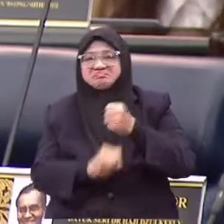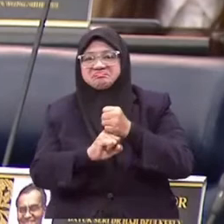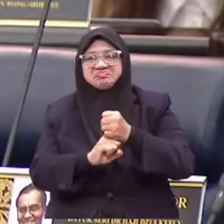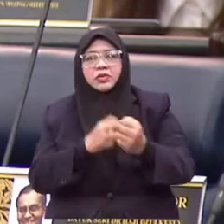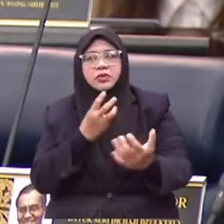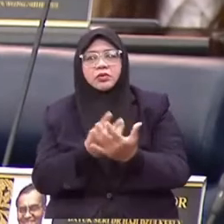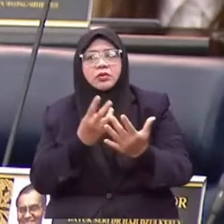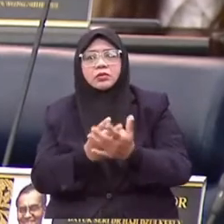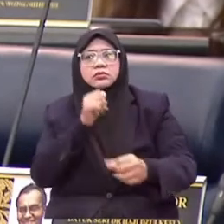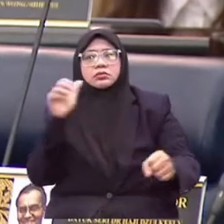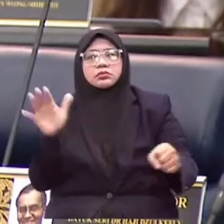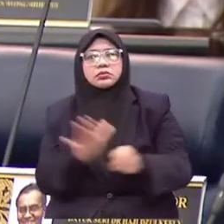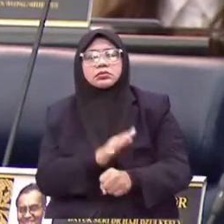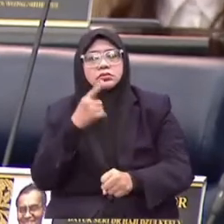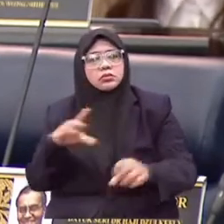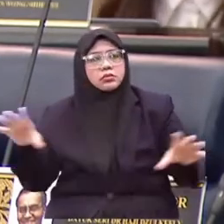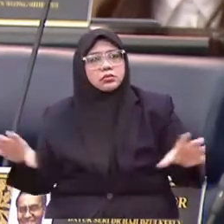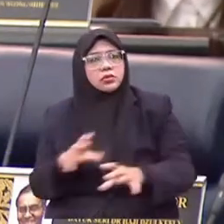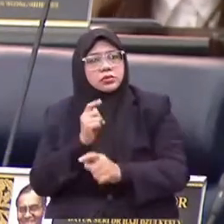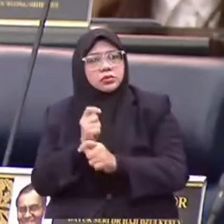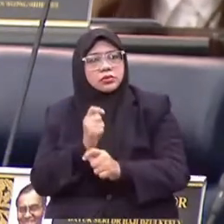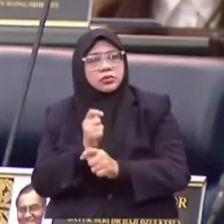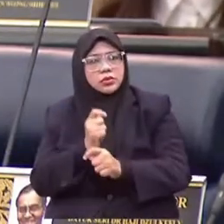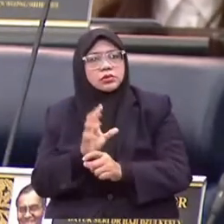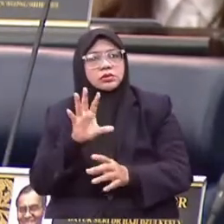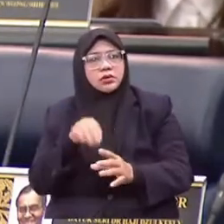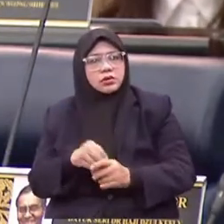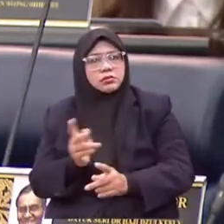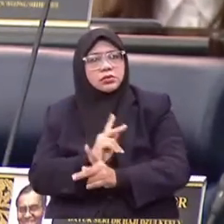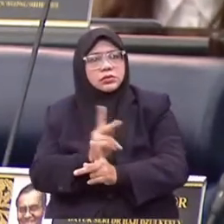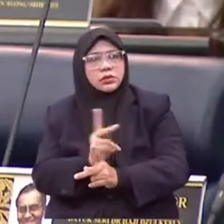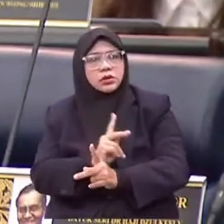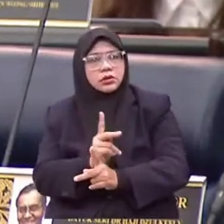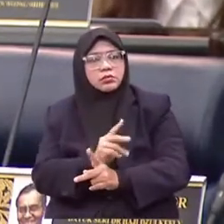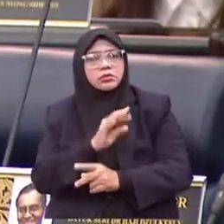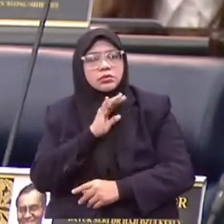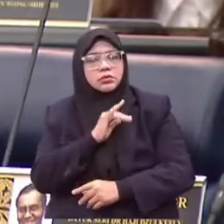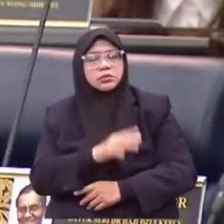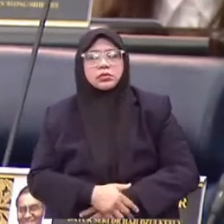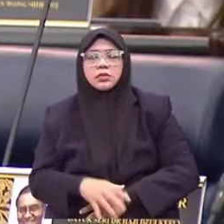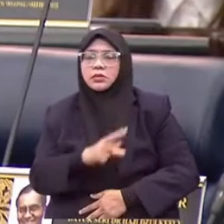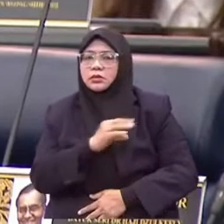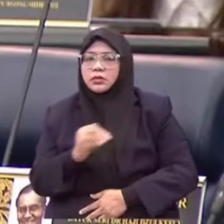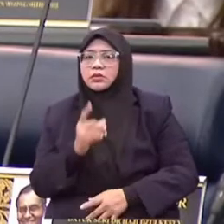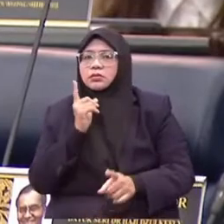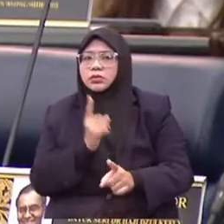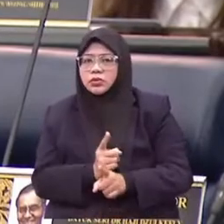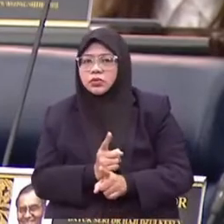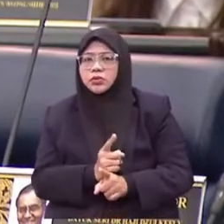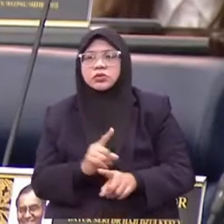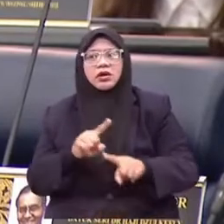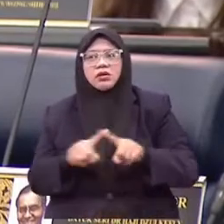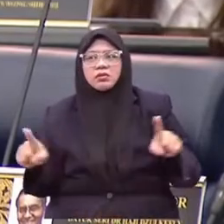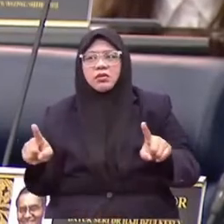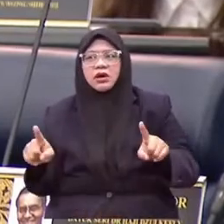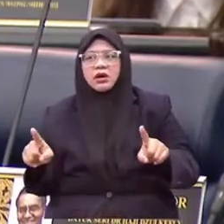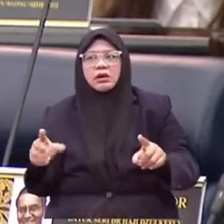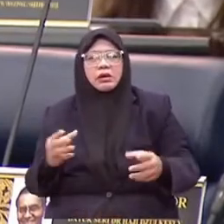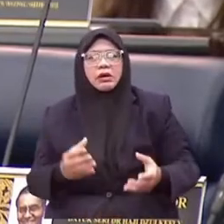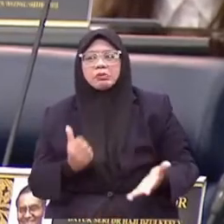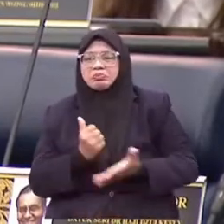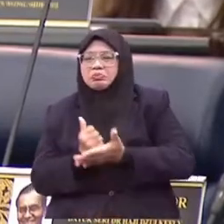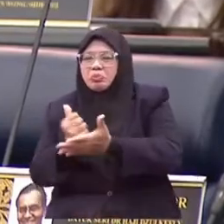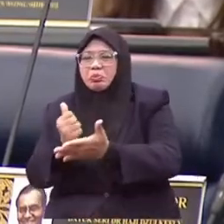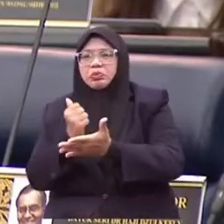keuangan yang mencukupi untuk menjalankan tugas mereka dalam pengawalan pencemaran jangan kita di hutan disusukan